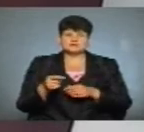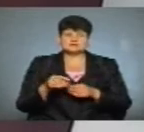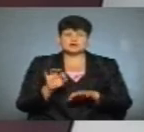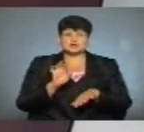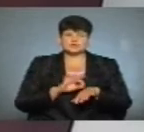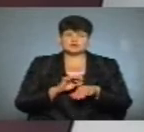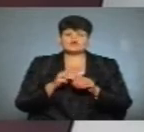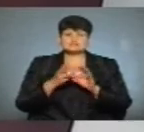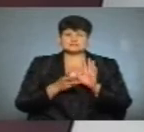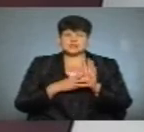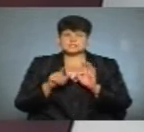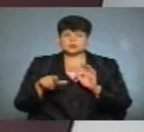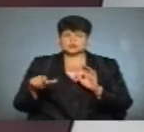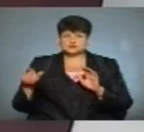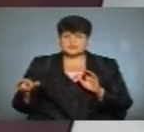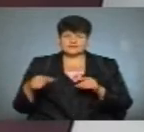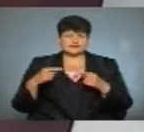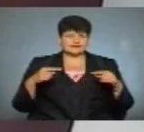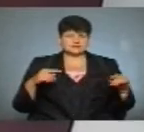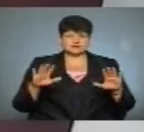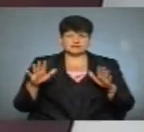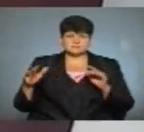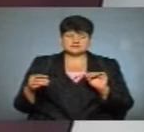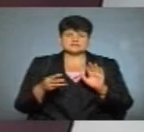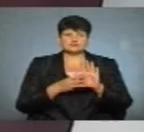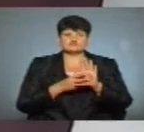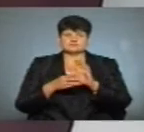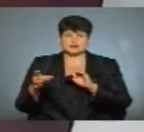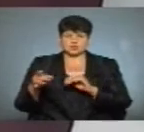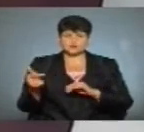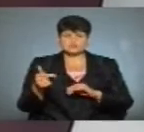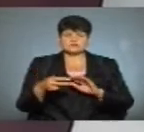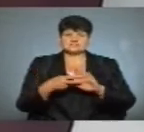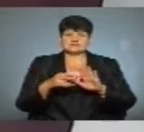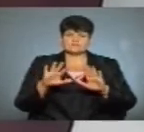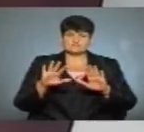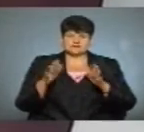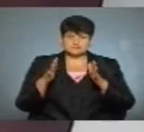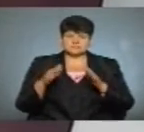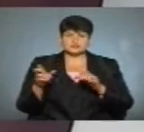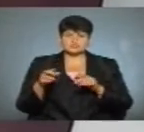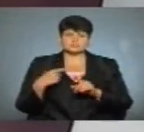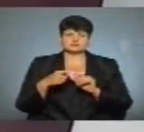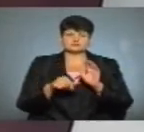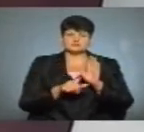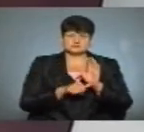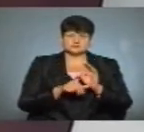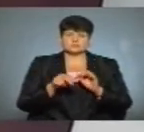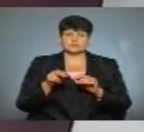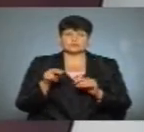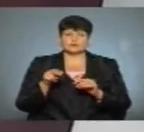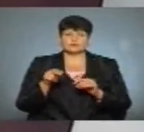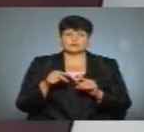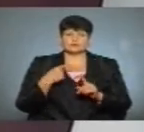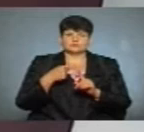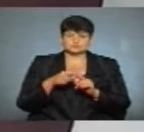18 людей. Решту випадків підтвердили у 8 районах. У Гусятинському 7 випадків, у Бережанському 6. По 4 людини захворіли